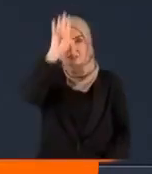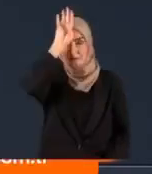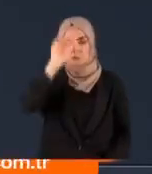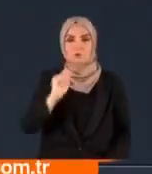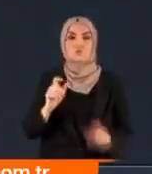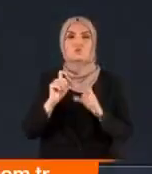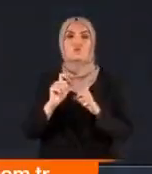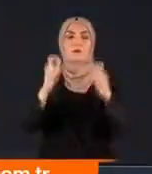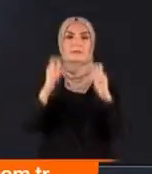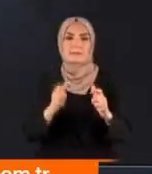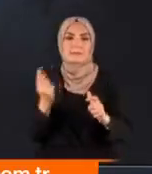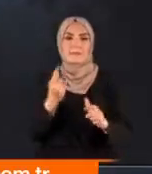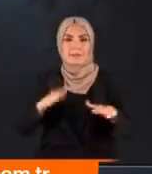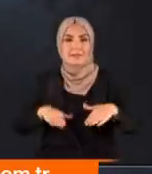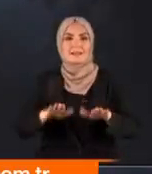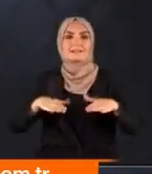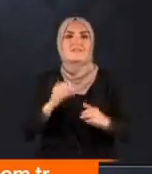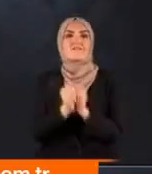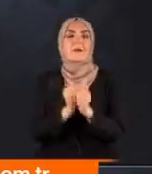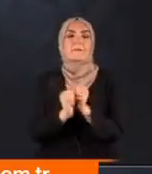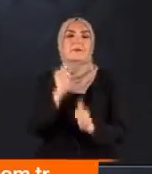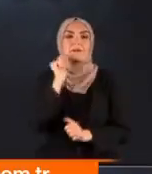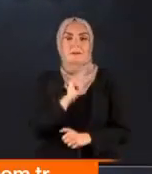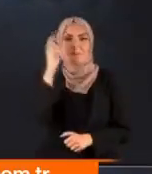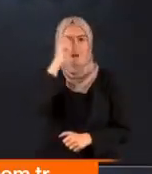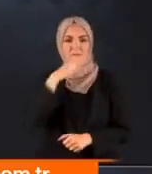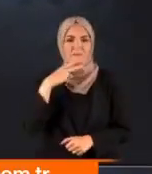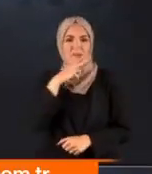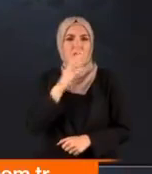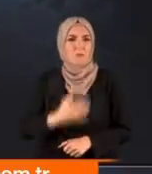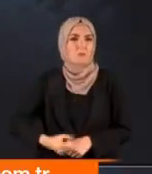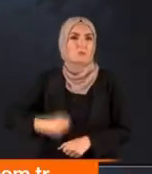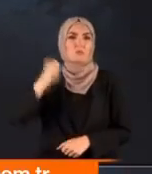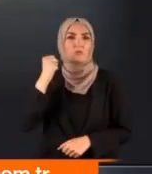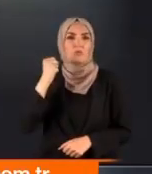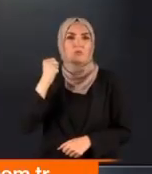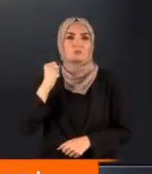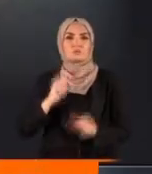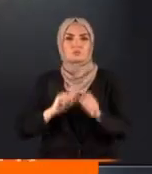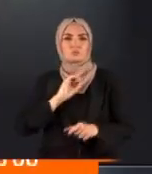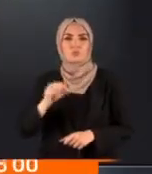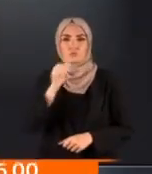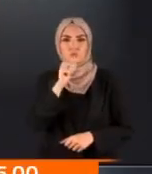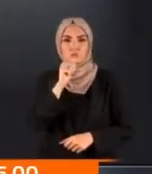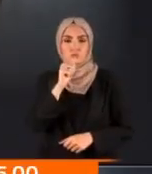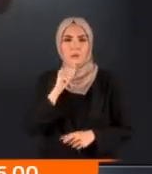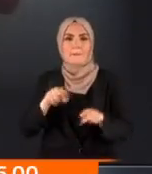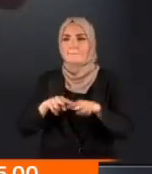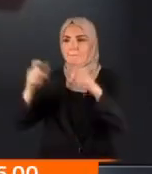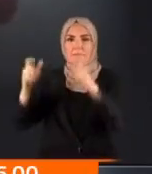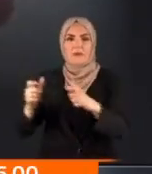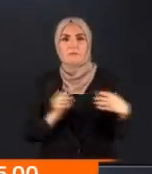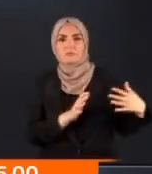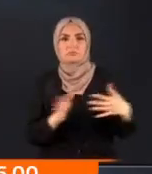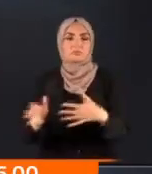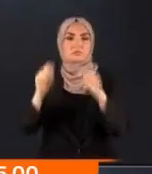İstanbul Sultan Gazi'deki bir tekstil fabrikası mavi renkteki tonlarca atık suyu iddiaya göre mahalleye boşalttı. Rögarlar